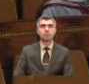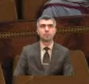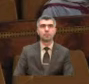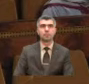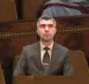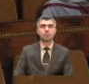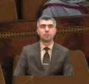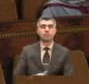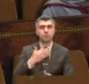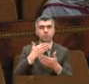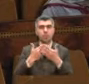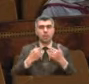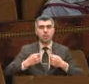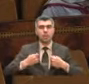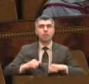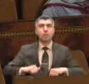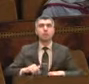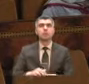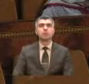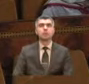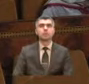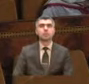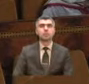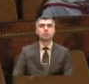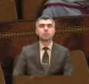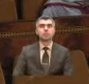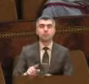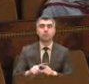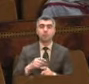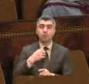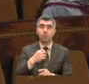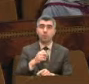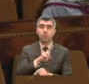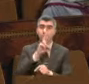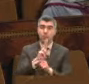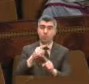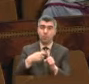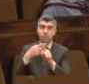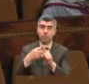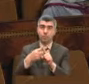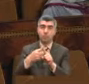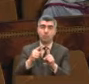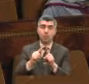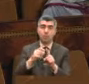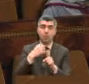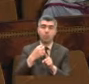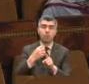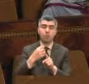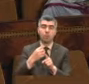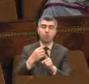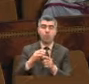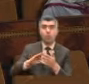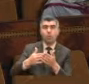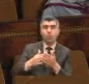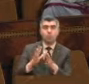شكرا سيدة الرئيسة. سيد الوزير، تعقيبي هذا فيه إيصال لوحة التنبيه ديال التجمع البيئي لشمال المغرب